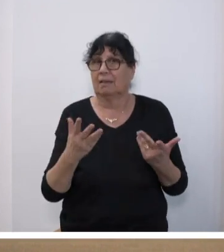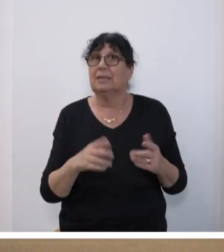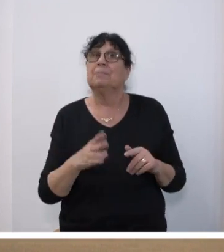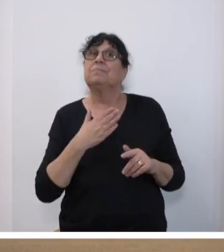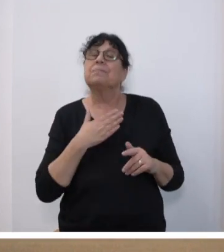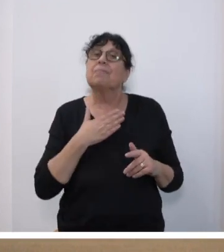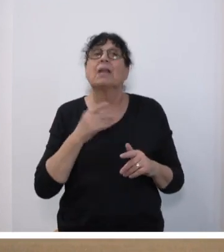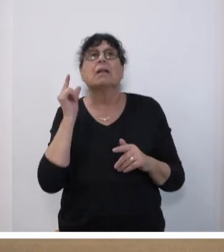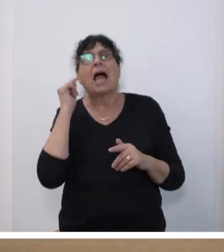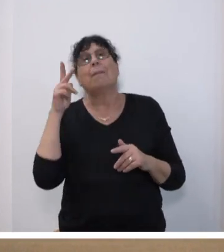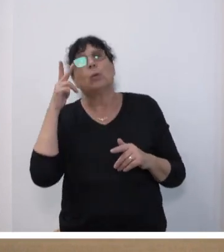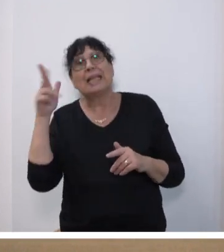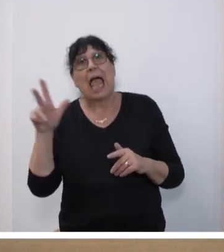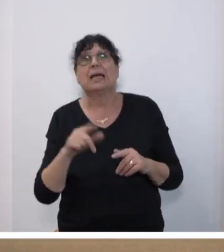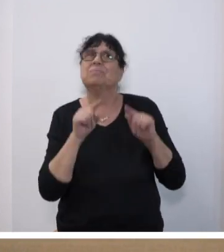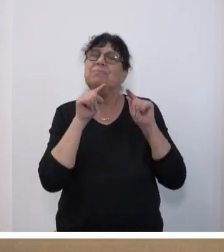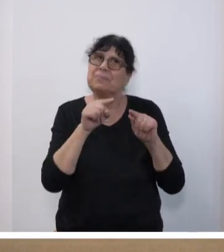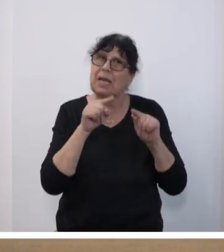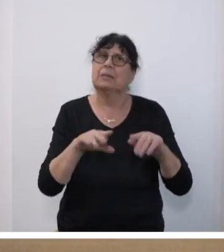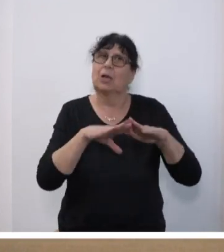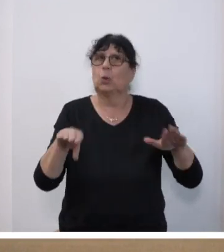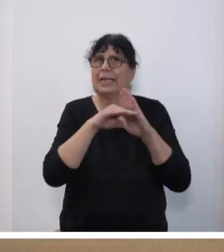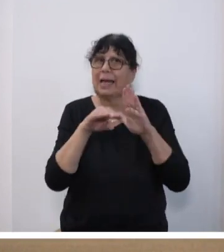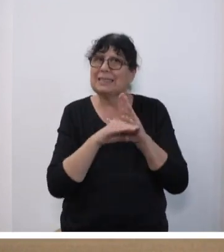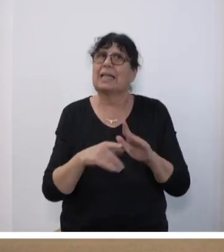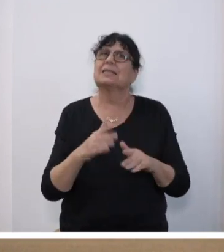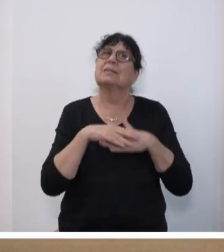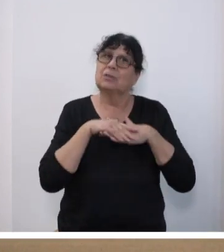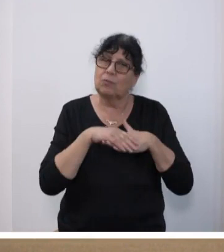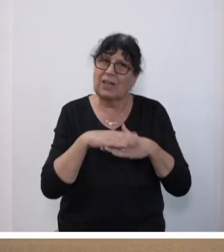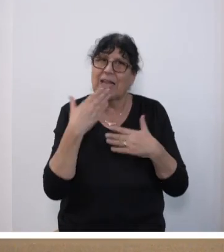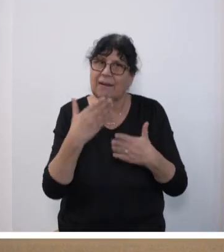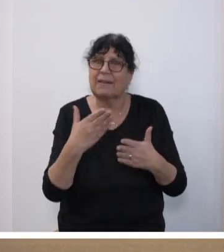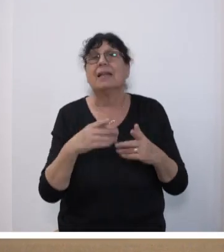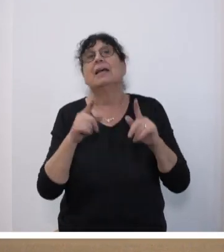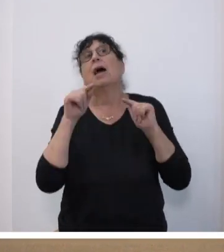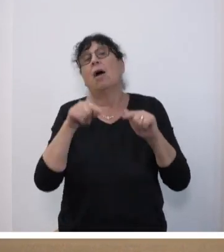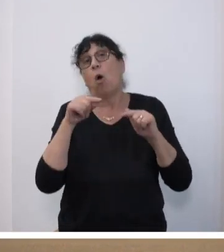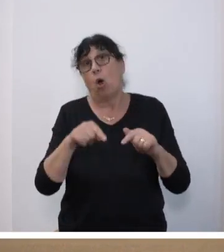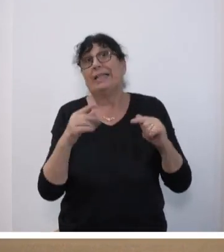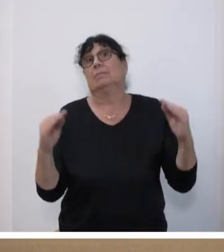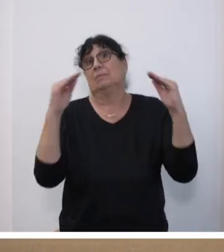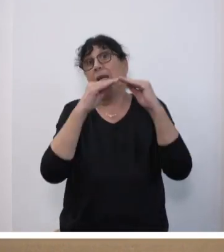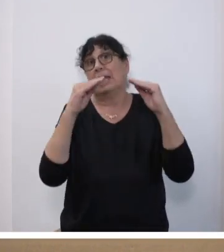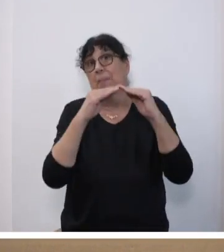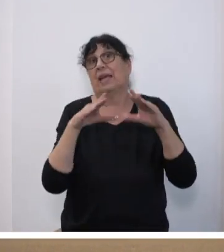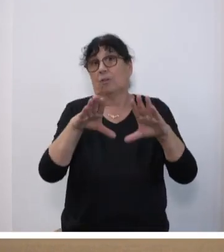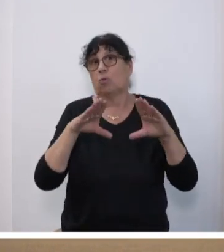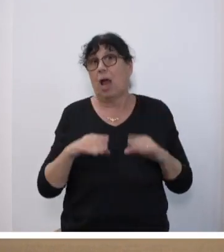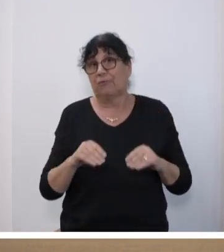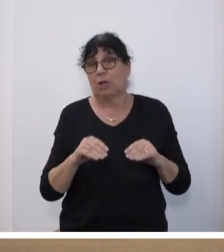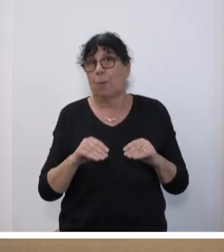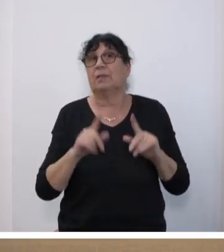den Müttern des Grundgesetzes zu verdanken, dass die Gleichberechtigung in der heutigen Lesart damals aufgenommen wurde. Und es ist vor allem